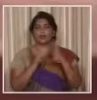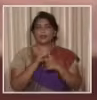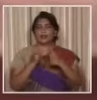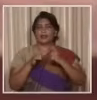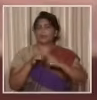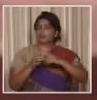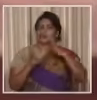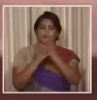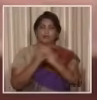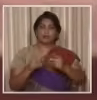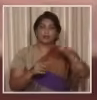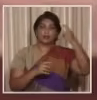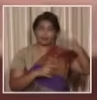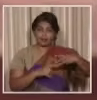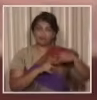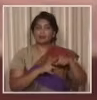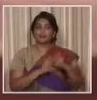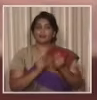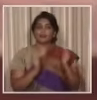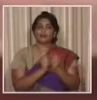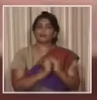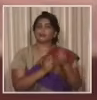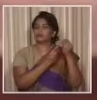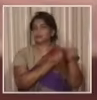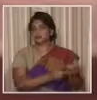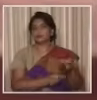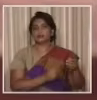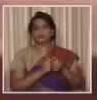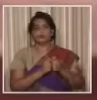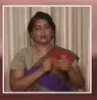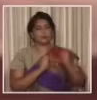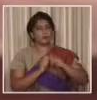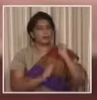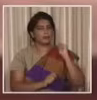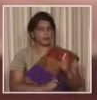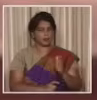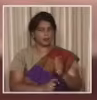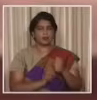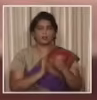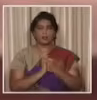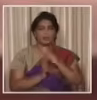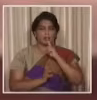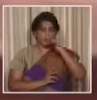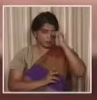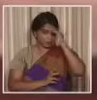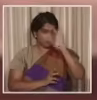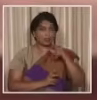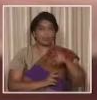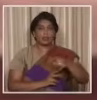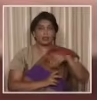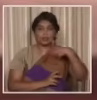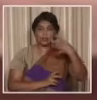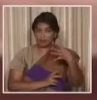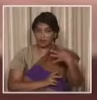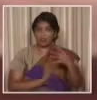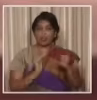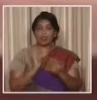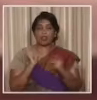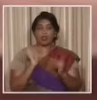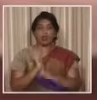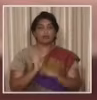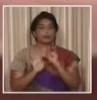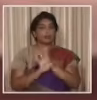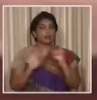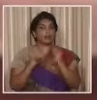අවලංගු කරලා තෙවන පාර්ශවයට මේකේ වැඩ කටයුතු බාර දීලා ඒ අනුව තමයි මේ ගෙවීම් කටයුතු කරන්නේ. ගරු කතානායකතුමනි දින 4කින් 116ක